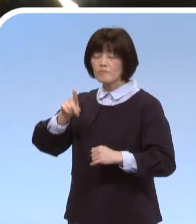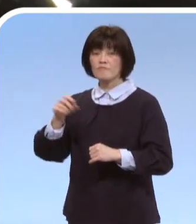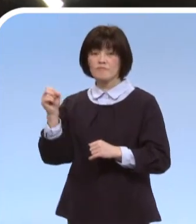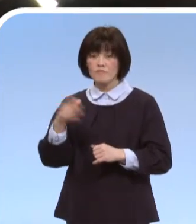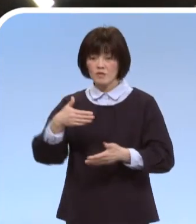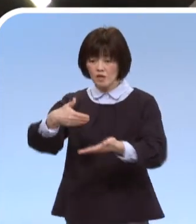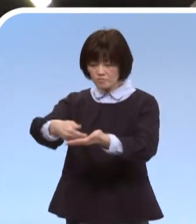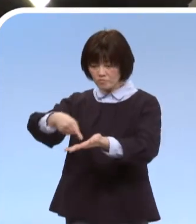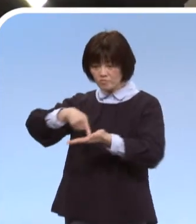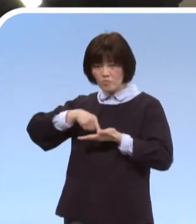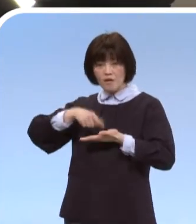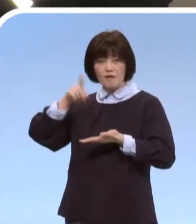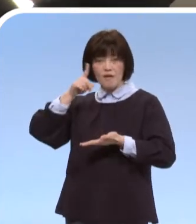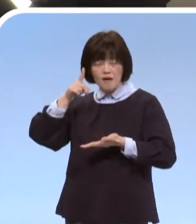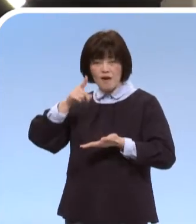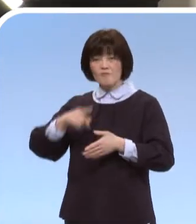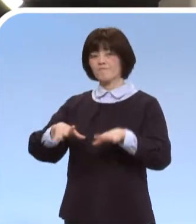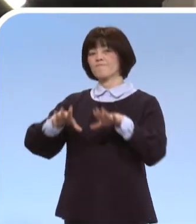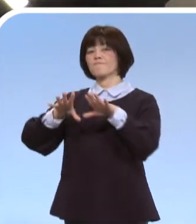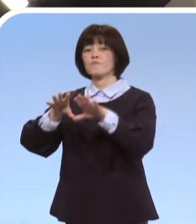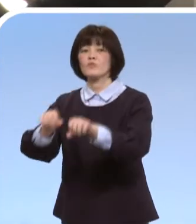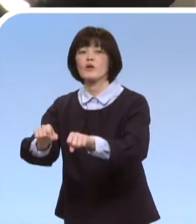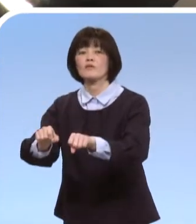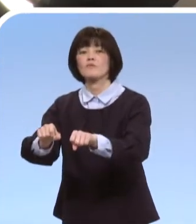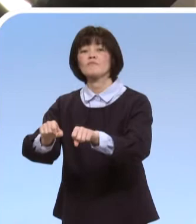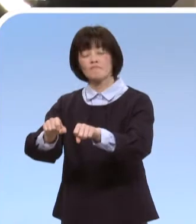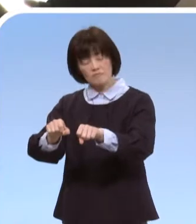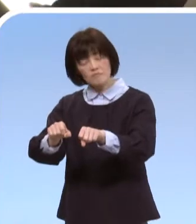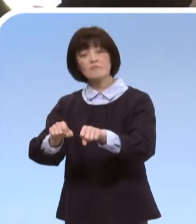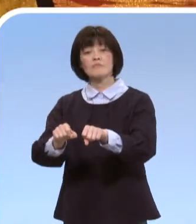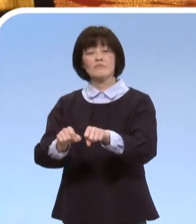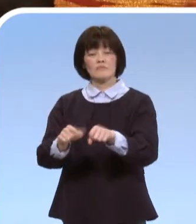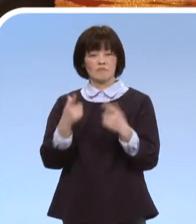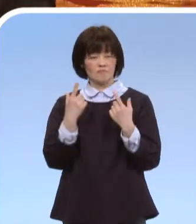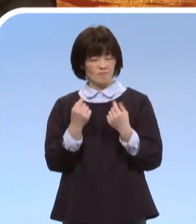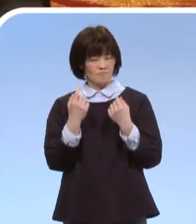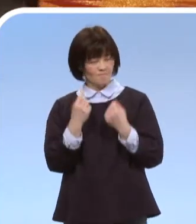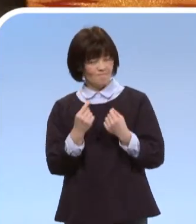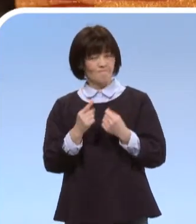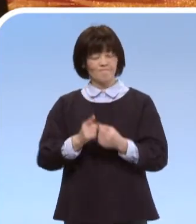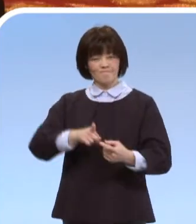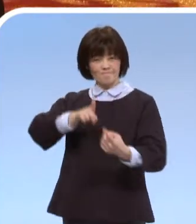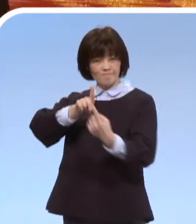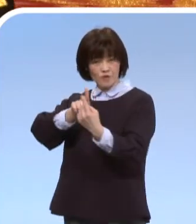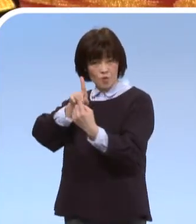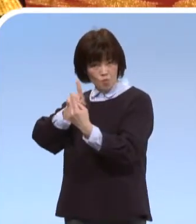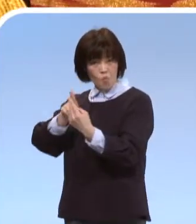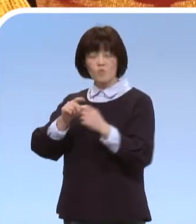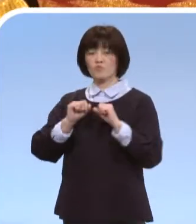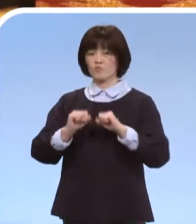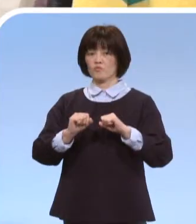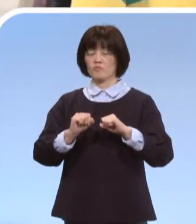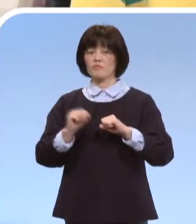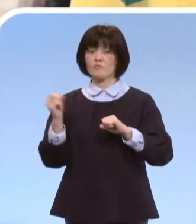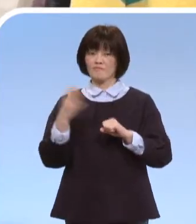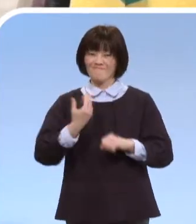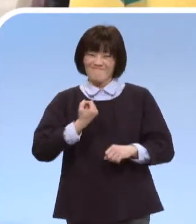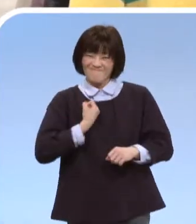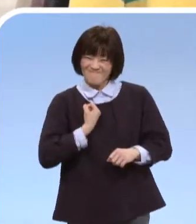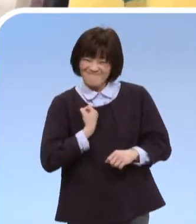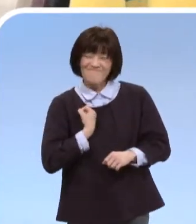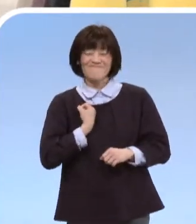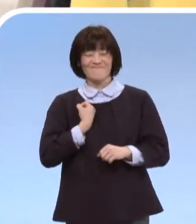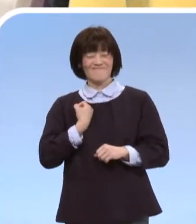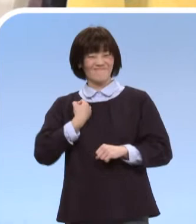え、そして何を求めているのかも考え、それをしっかり受け止めて、そして真摯に、さらに